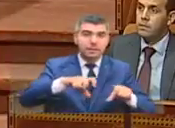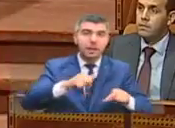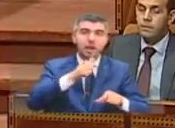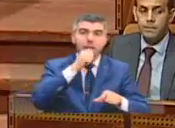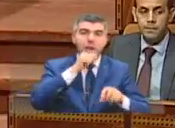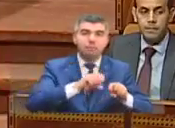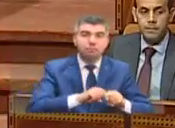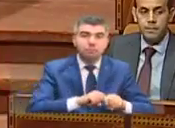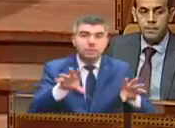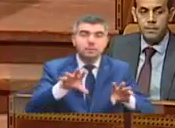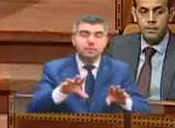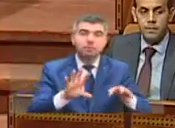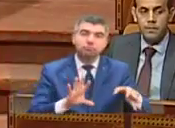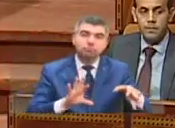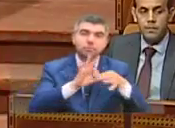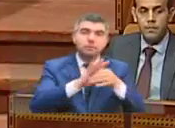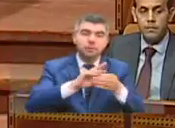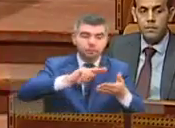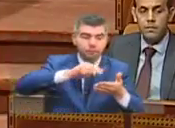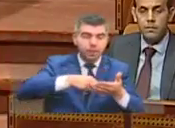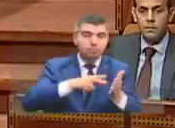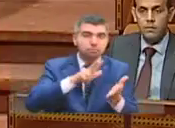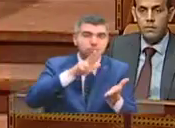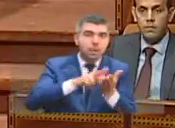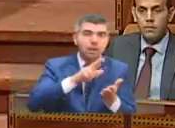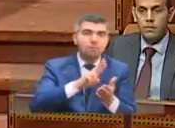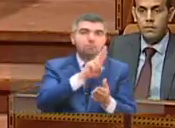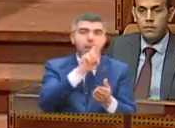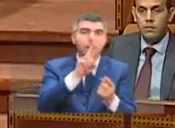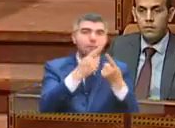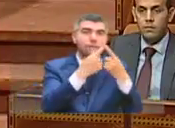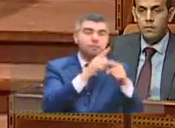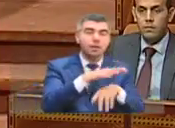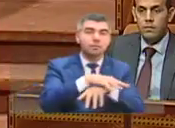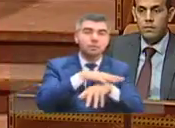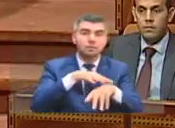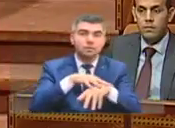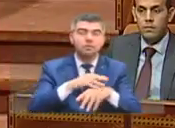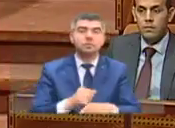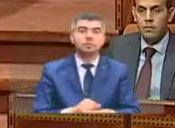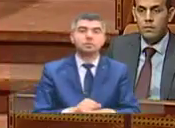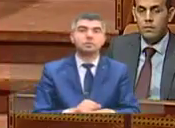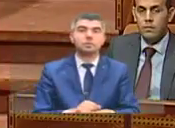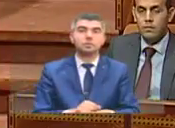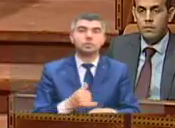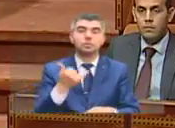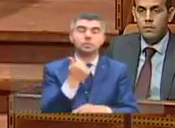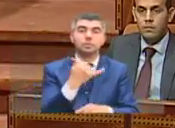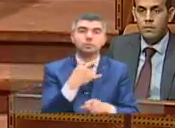مآل الاتفاقيات التي وقعت أمام أنظار صاحب الجلالة في مختلف جهات المملكة والتي تهم الرفع